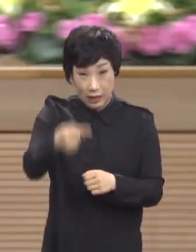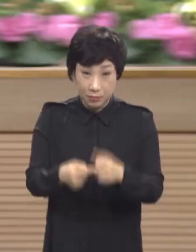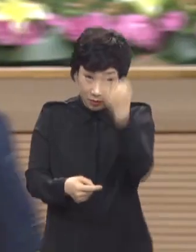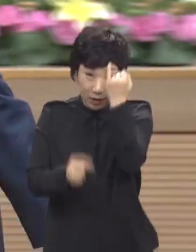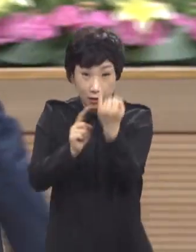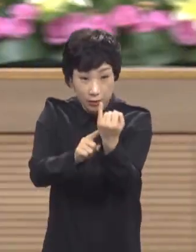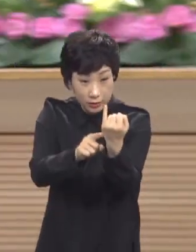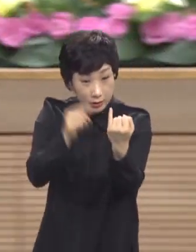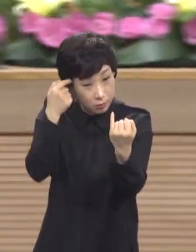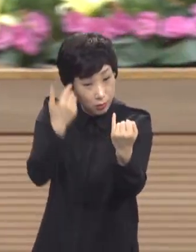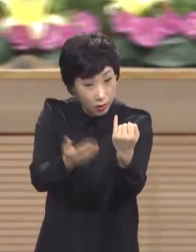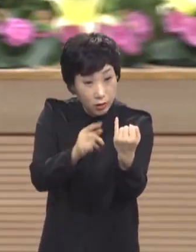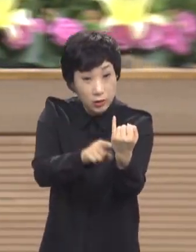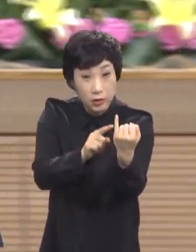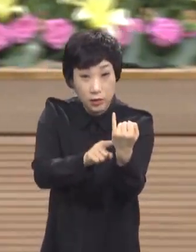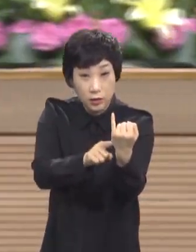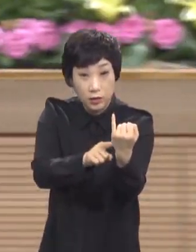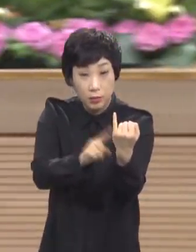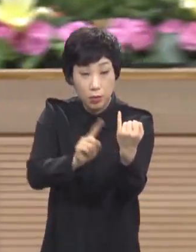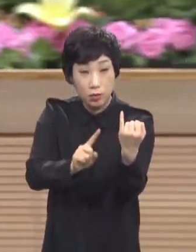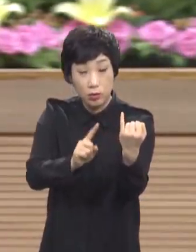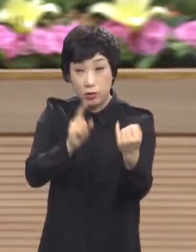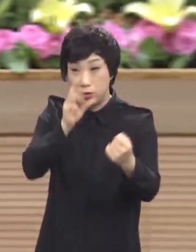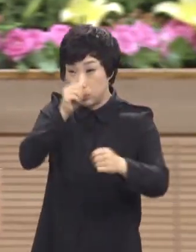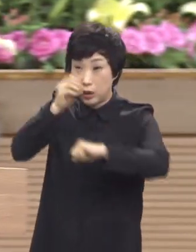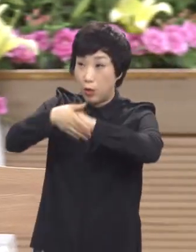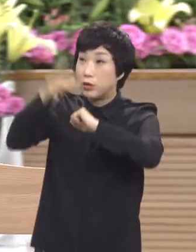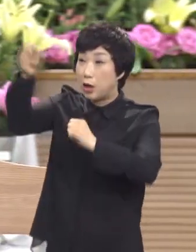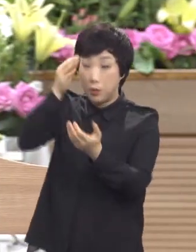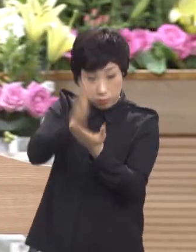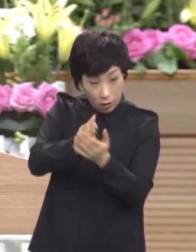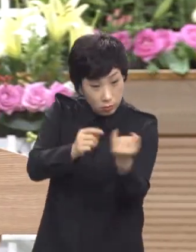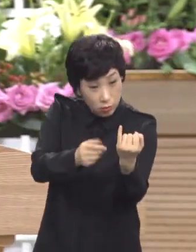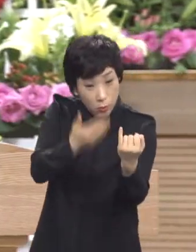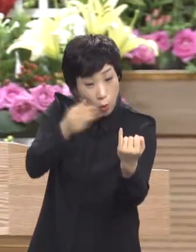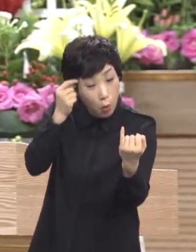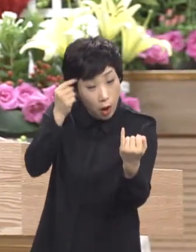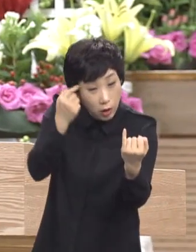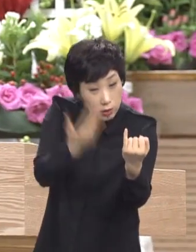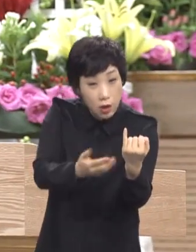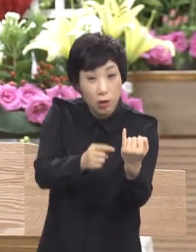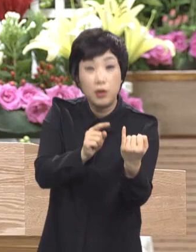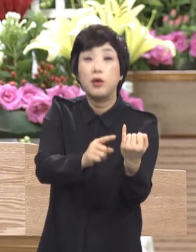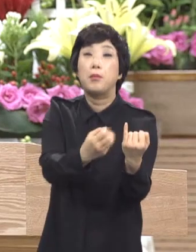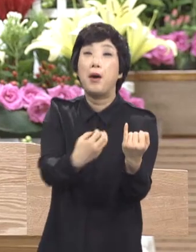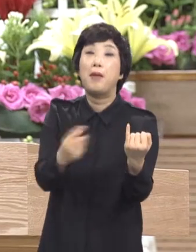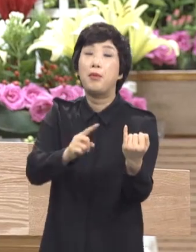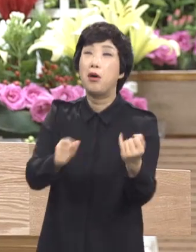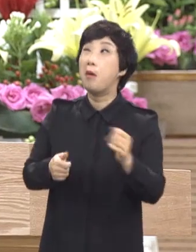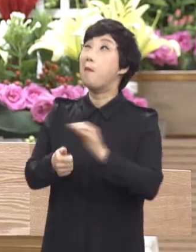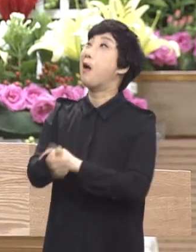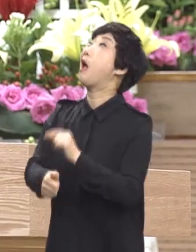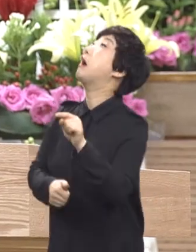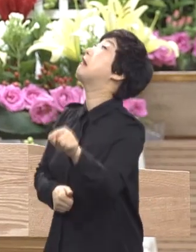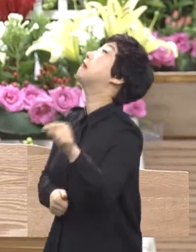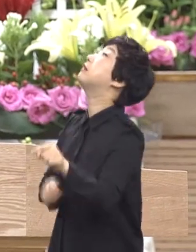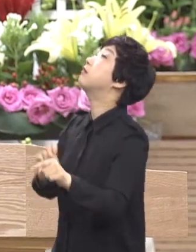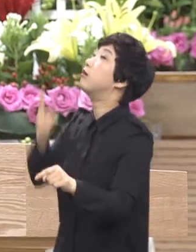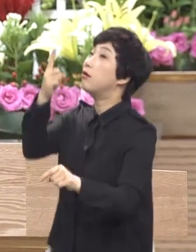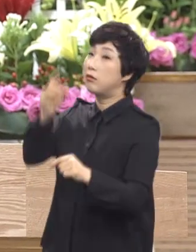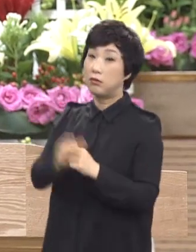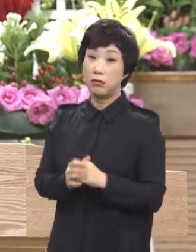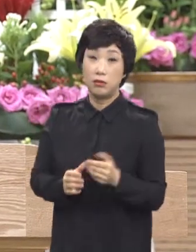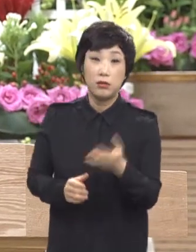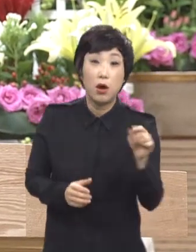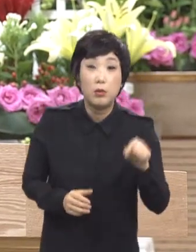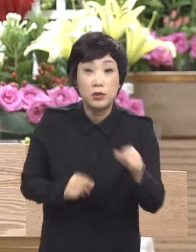야, 너는 먹지 말라고 했는데 왜 먹었냐? 또 뱀이 뭐라서 먹었습니다. 이